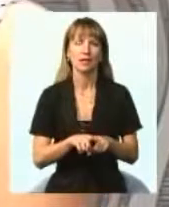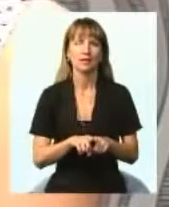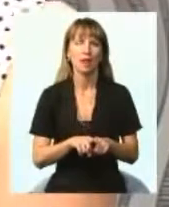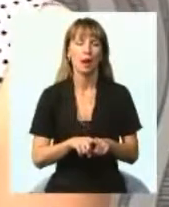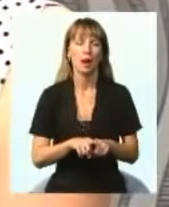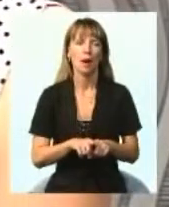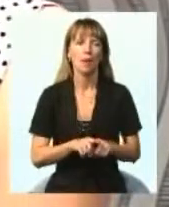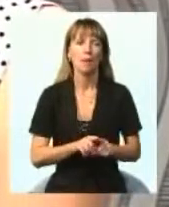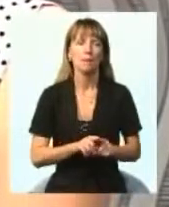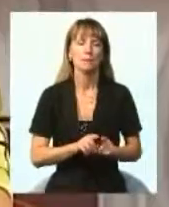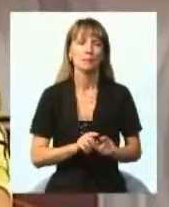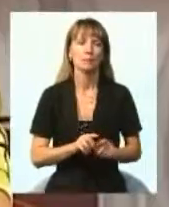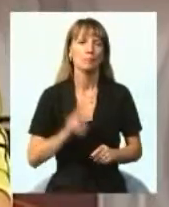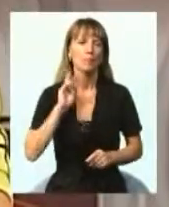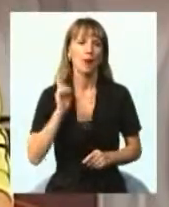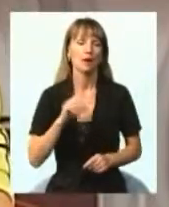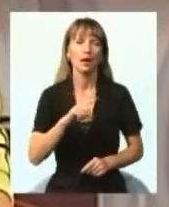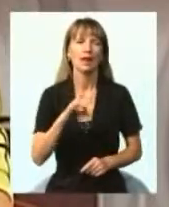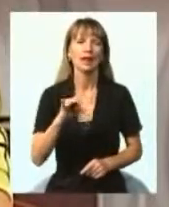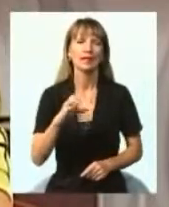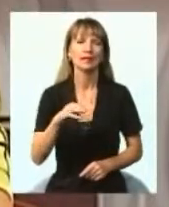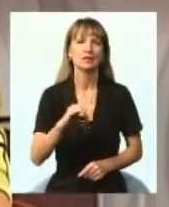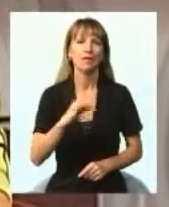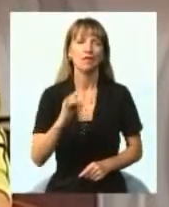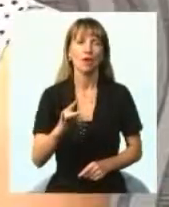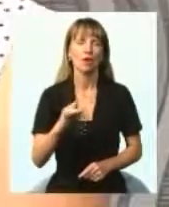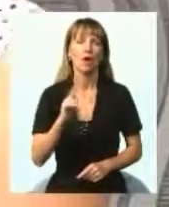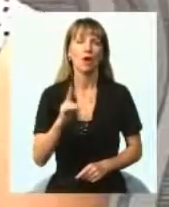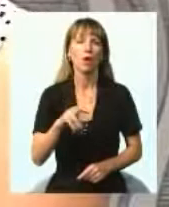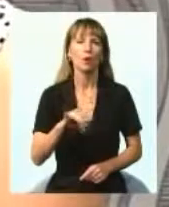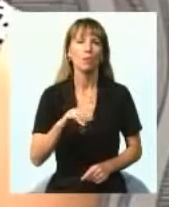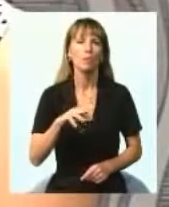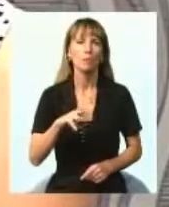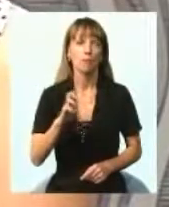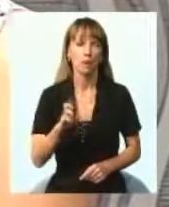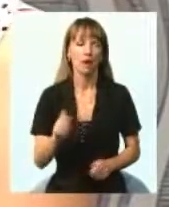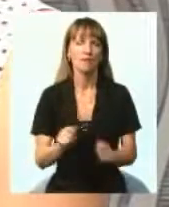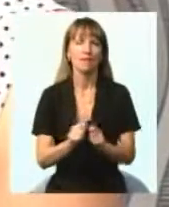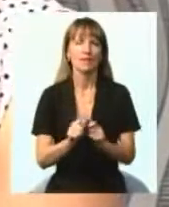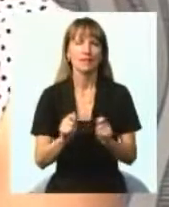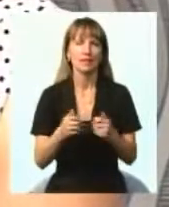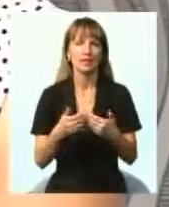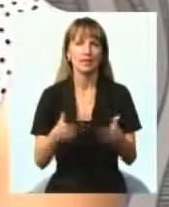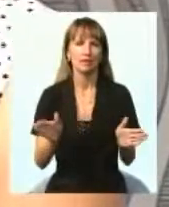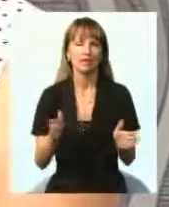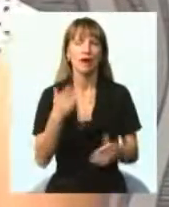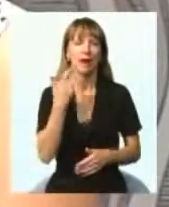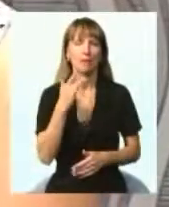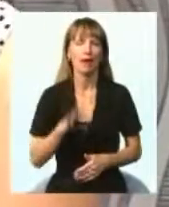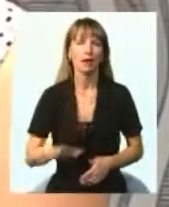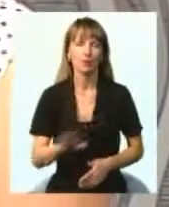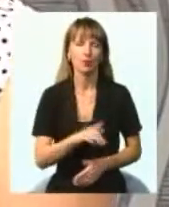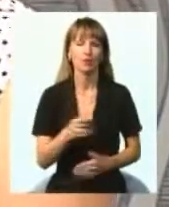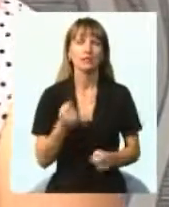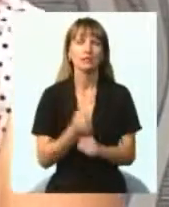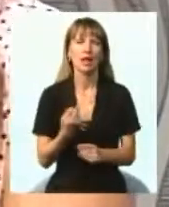як Христофор Колумб? Так, відомо, який відкрив Америку. І на чому він це зробив? На кораблі. Так. Як бачимо,